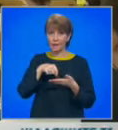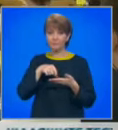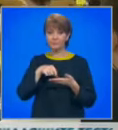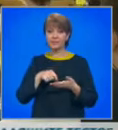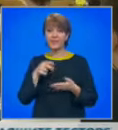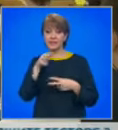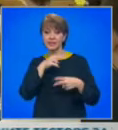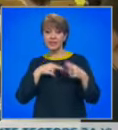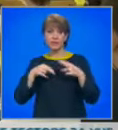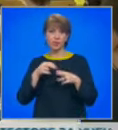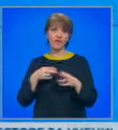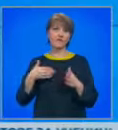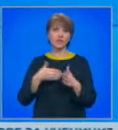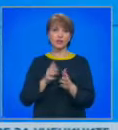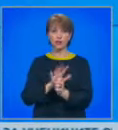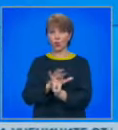COVID-19.